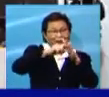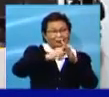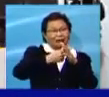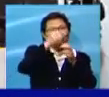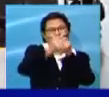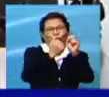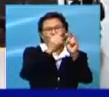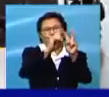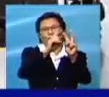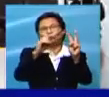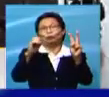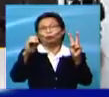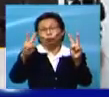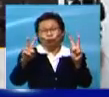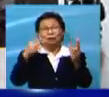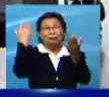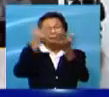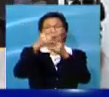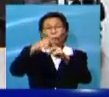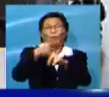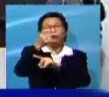November tahun lepas, seramai